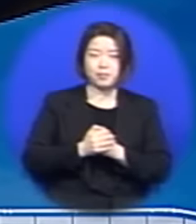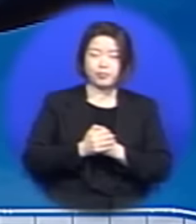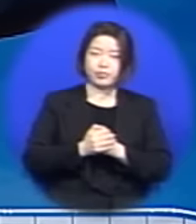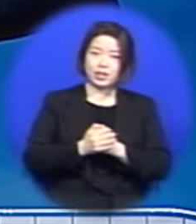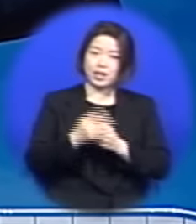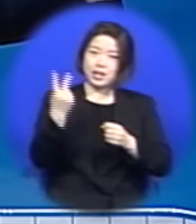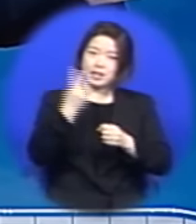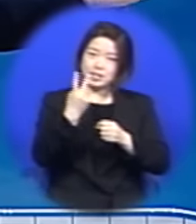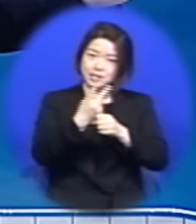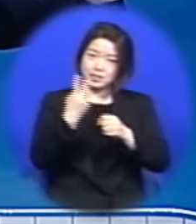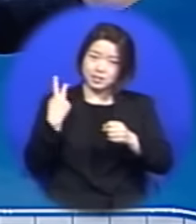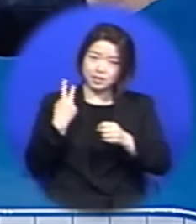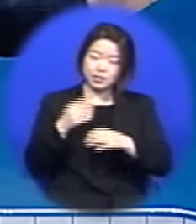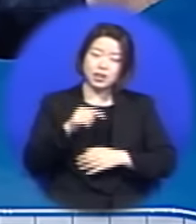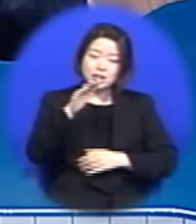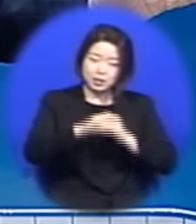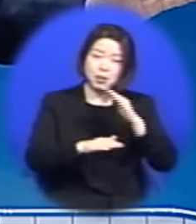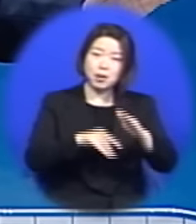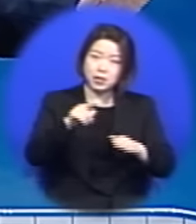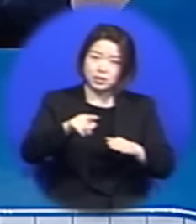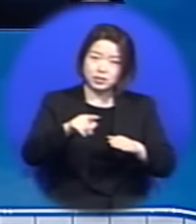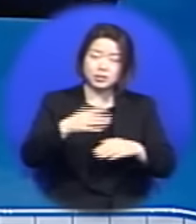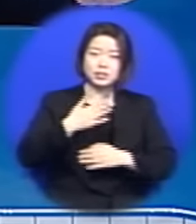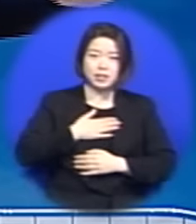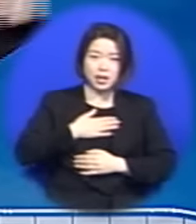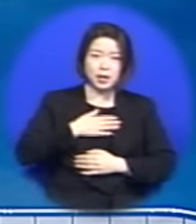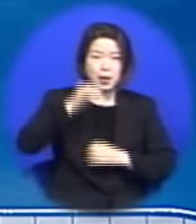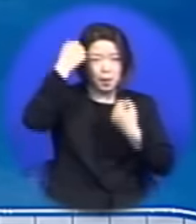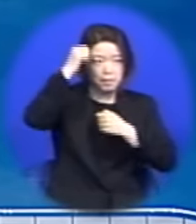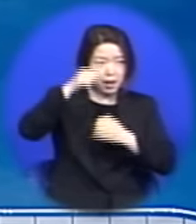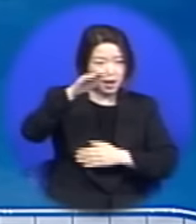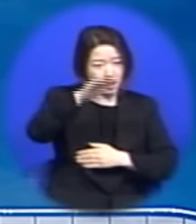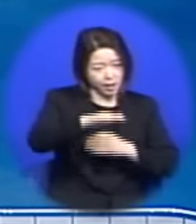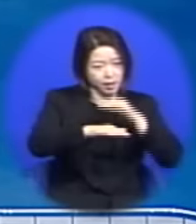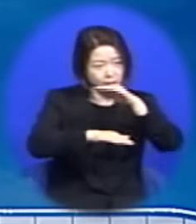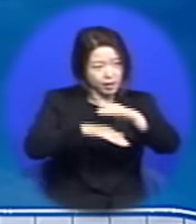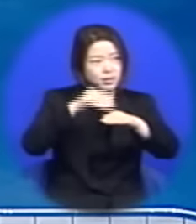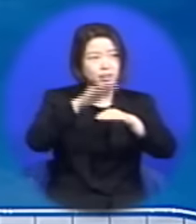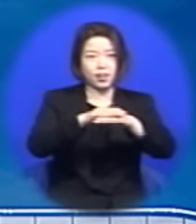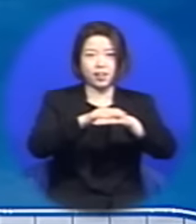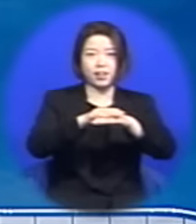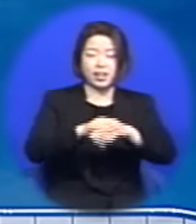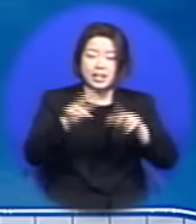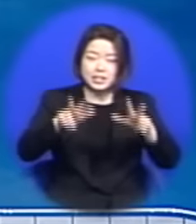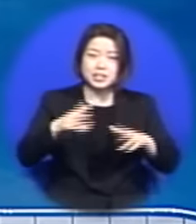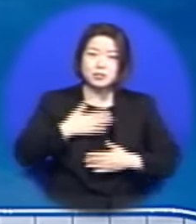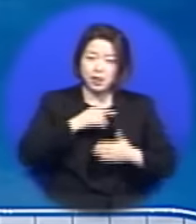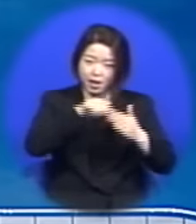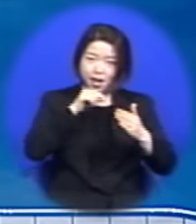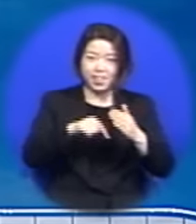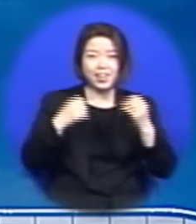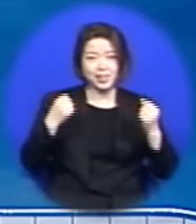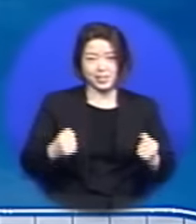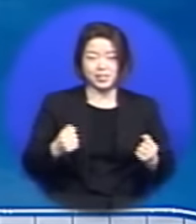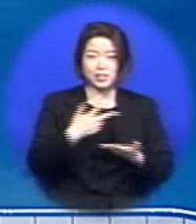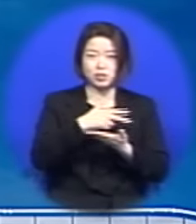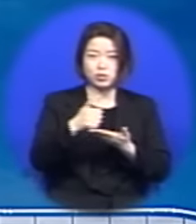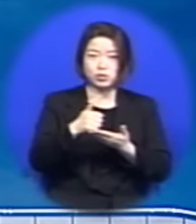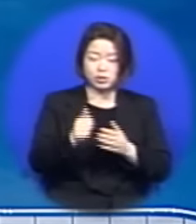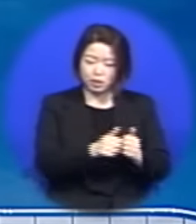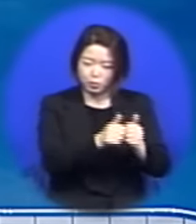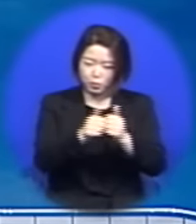전에 예수님이 밟으 그 발자국에 내 발 하나 걸치는게 지금 내 안에 계신 주님과 동행하는 것과